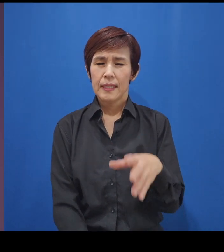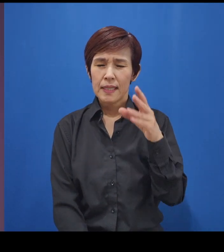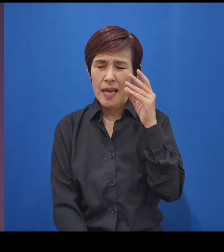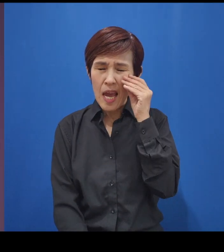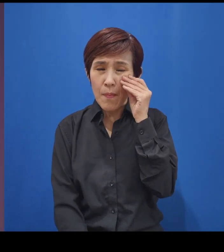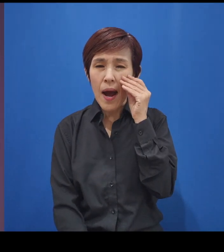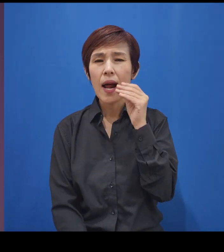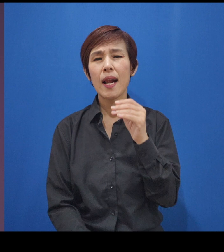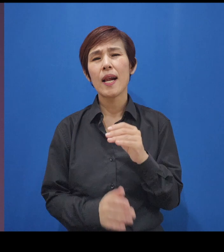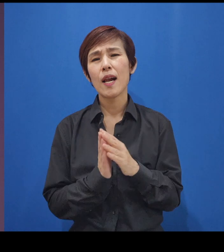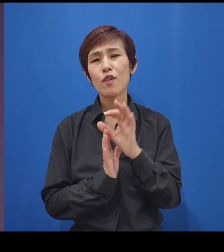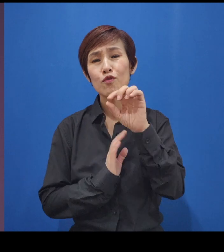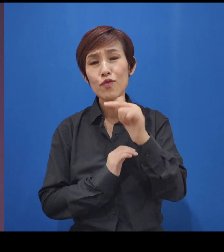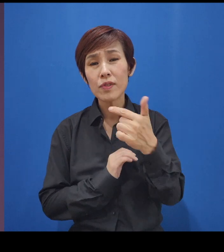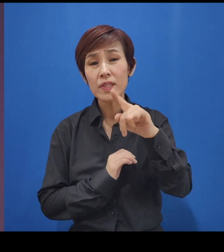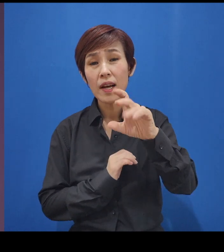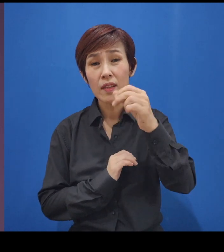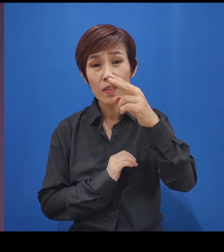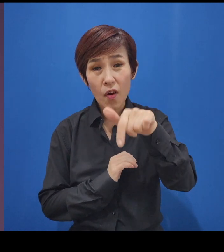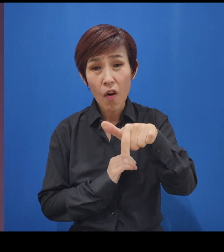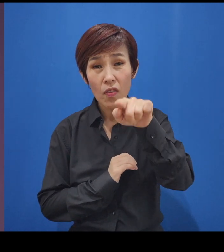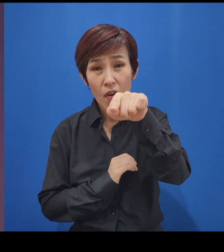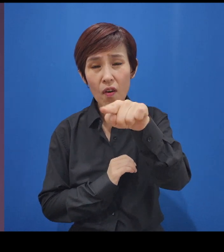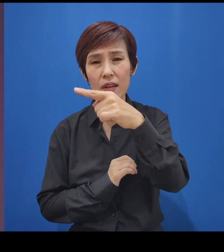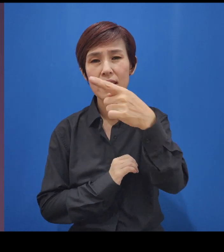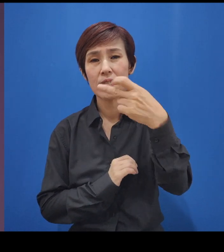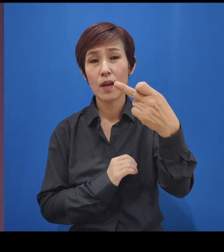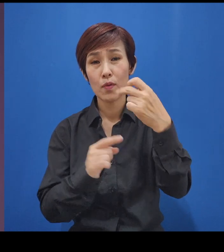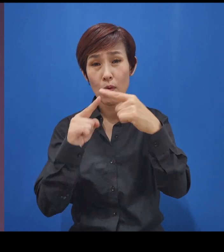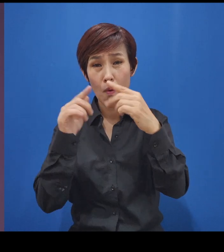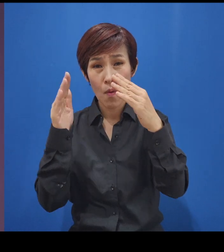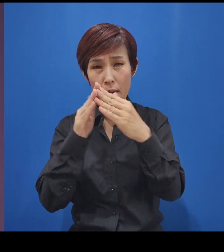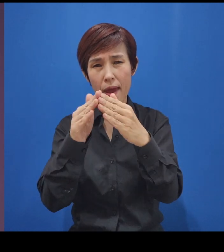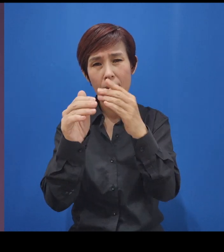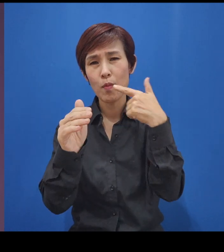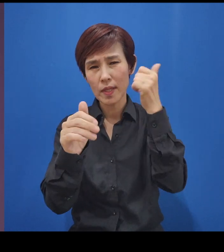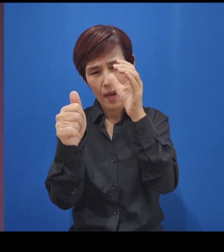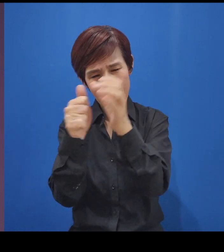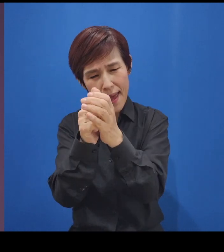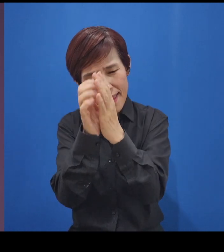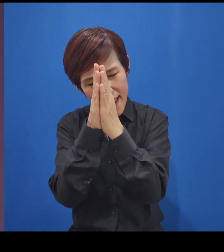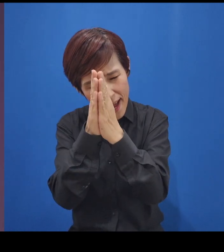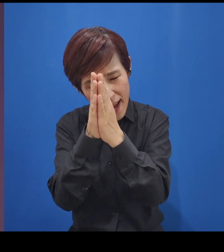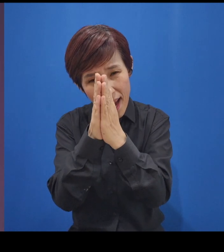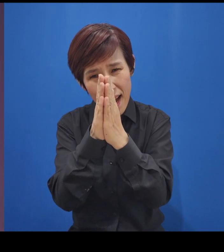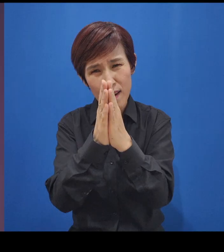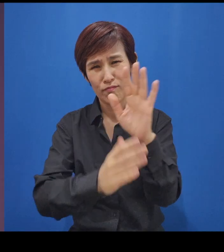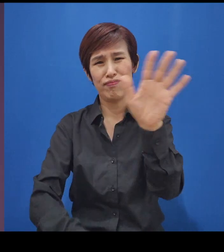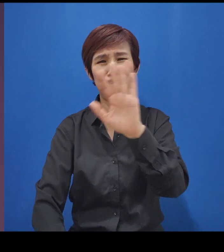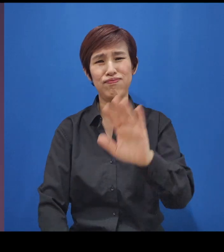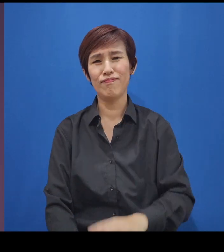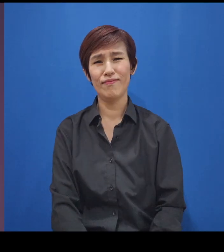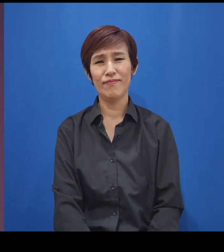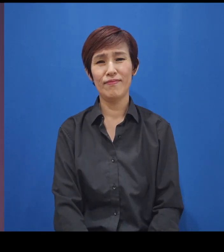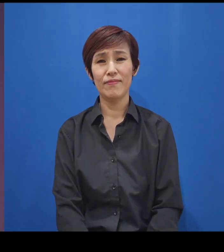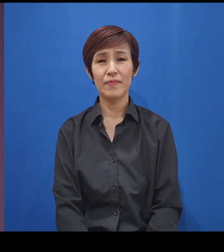제발 윤상덕이 너 아니면 안 되니 일산교회 담임 목사로 좀 있어 줄래? 이러실 분이